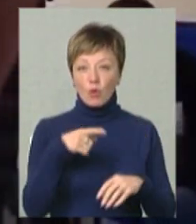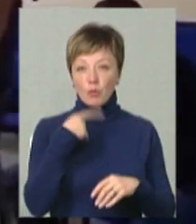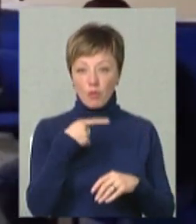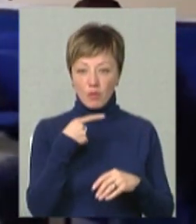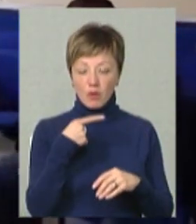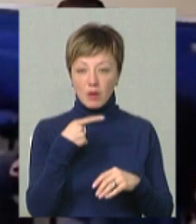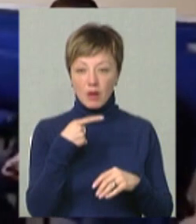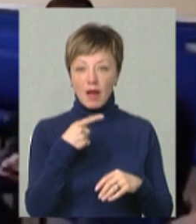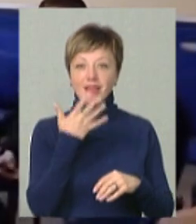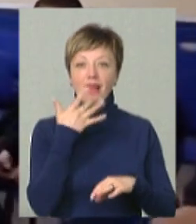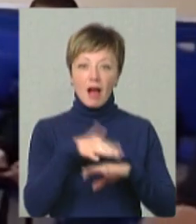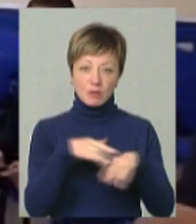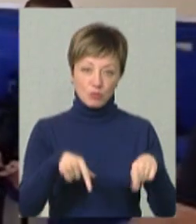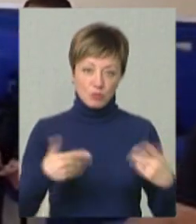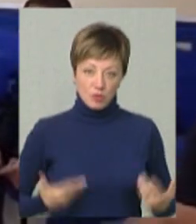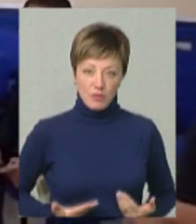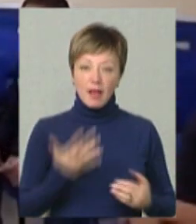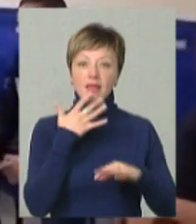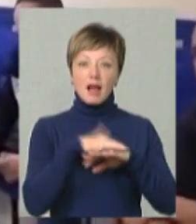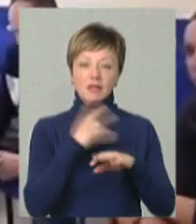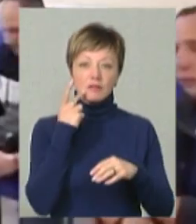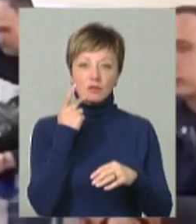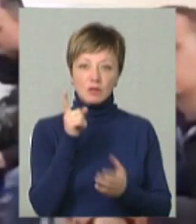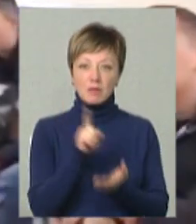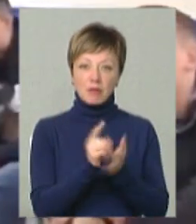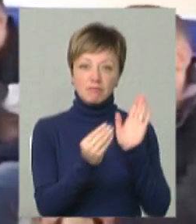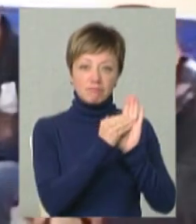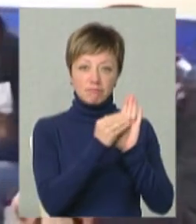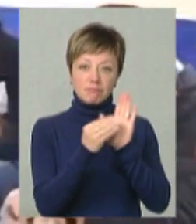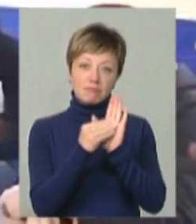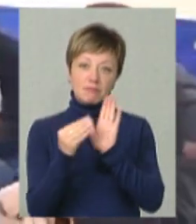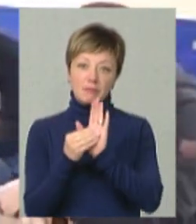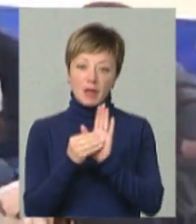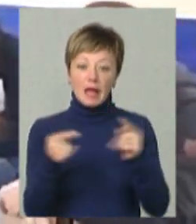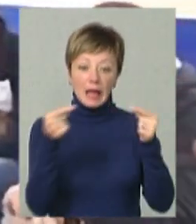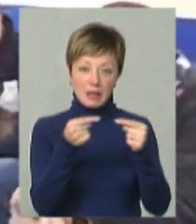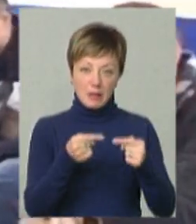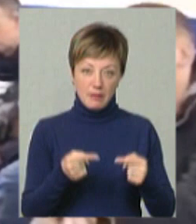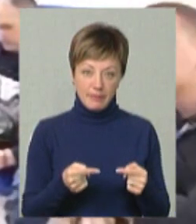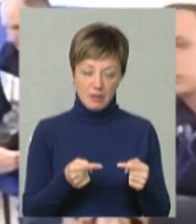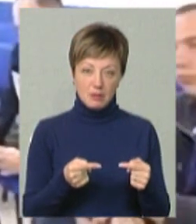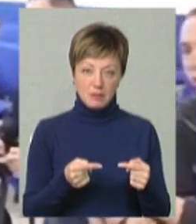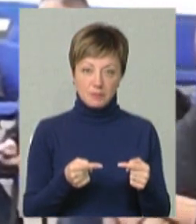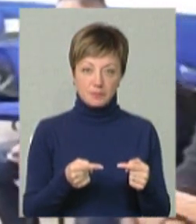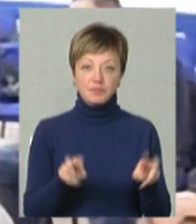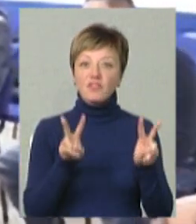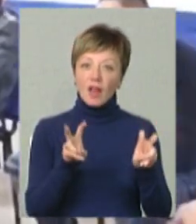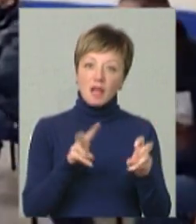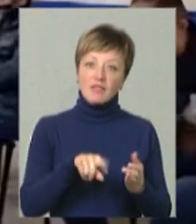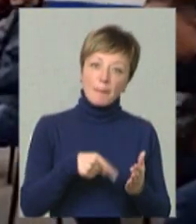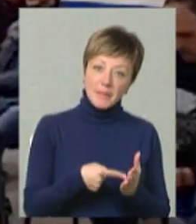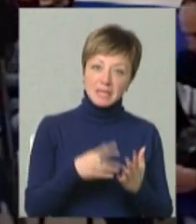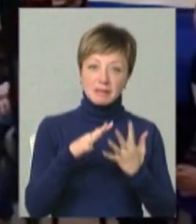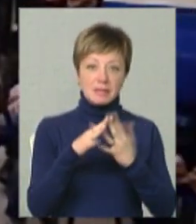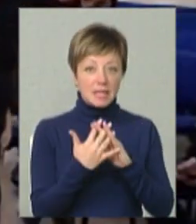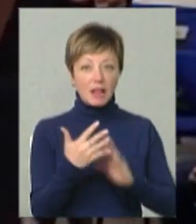нації, яка тут проживає. Нація завжди має ставити мітки і для ідентифікації. В назвах міст,